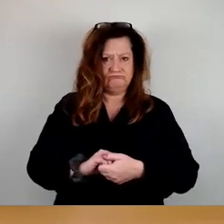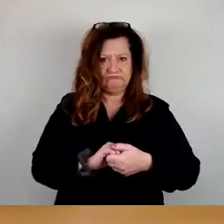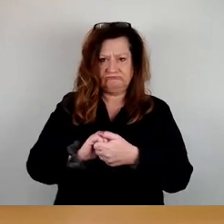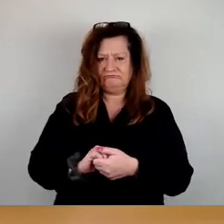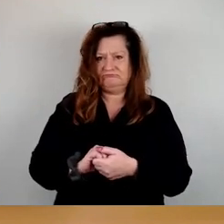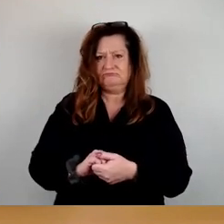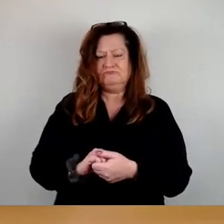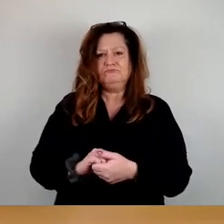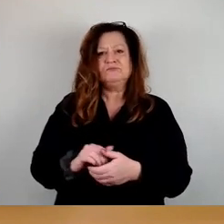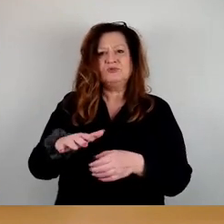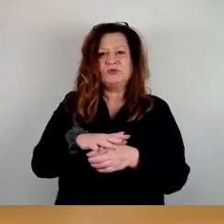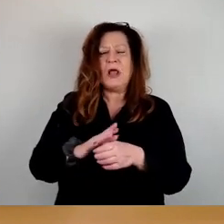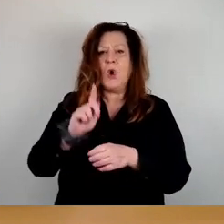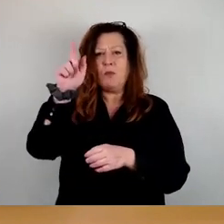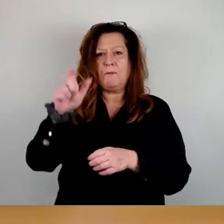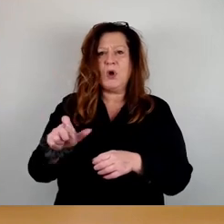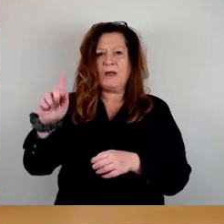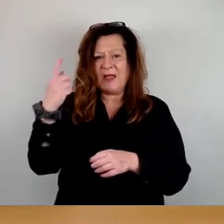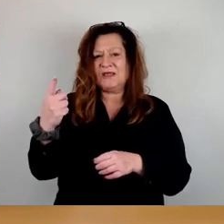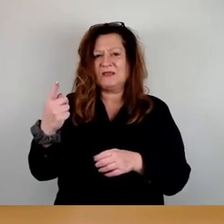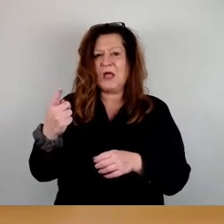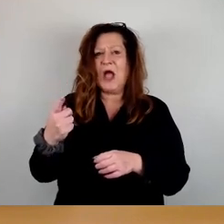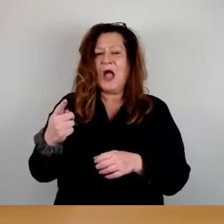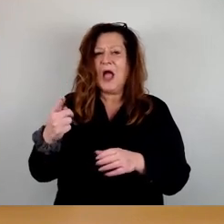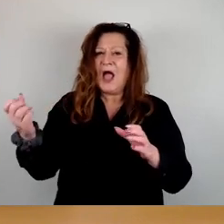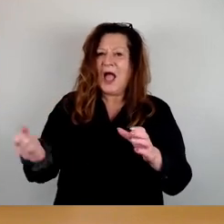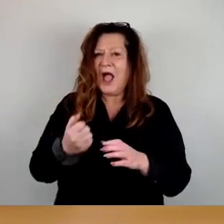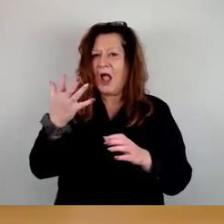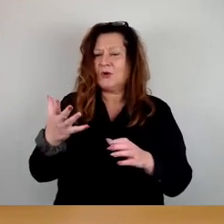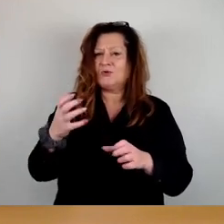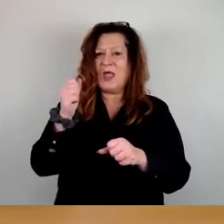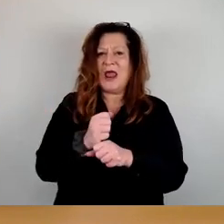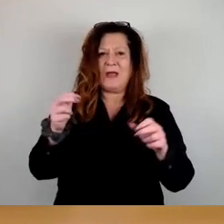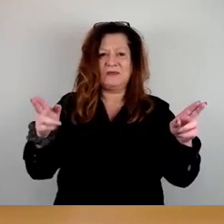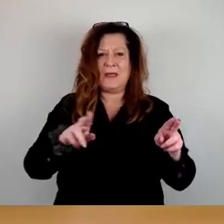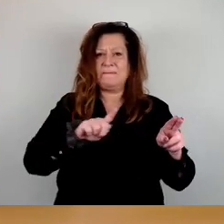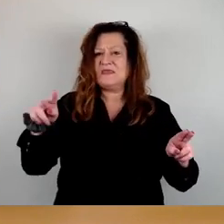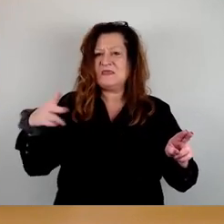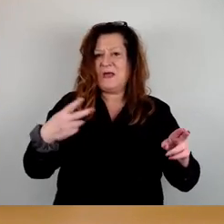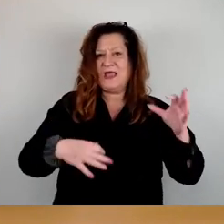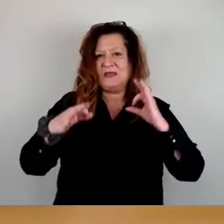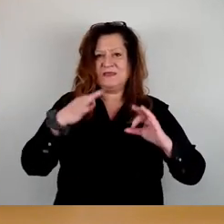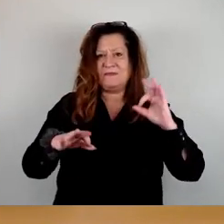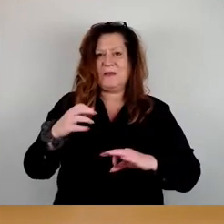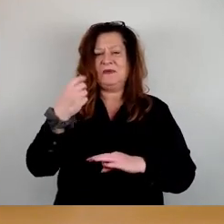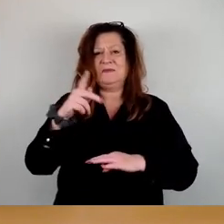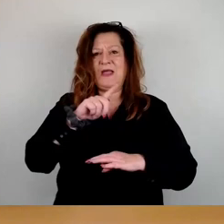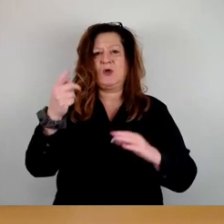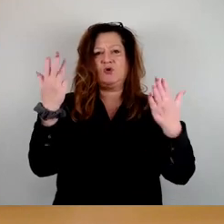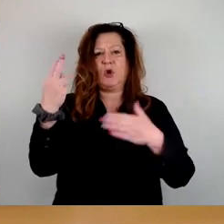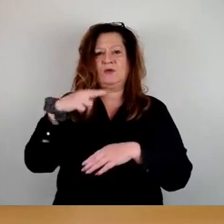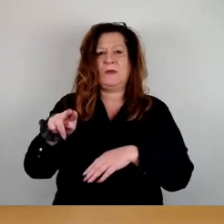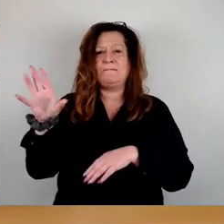im Bereich Oberbürgermeister befristet für die aktuelle Amtszeit des Oberbürgermeisters bis zum 2. September 2029 mit Herrn Kai Schulz